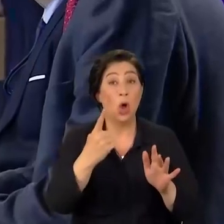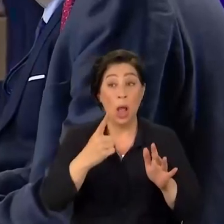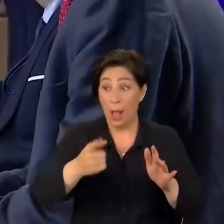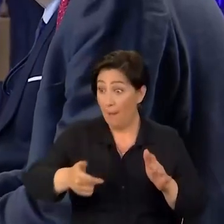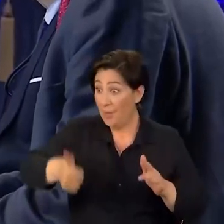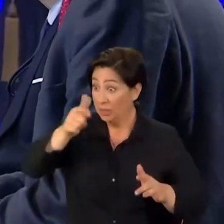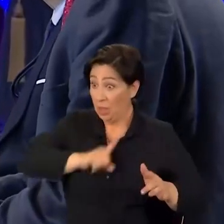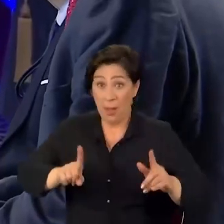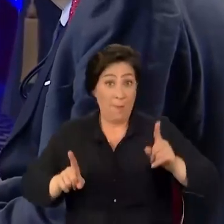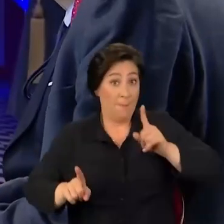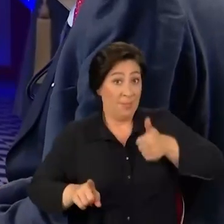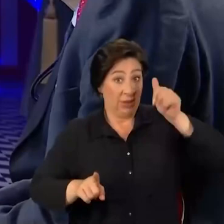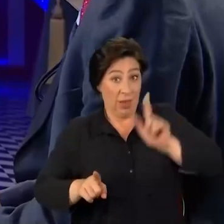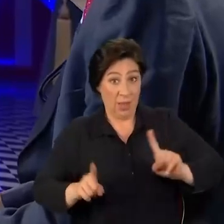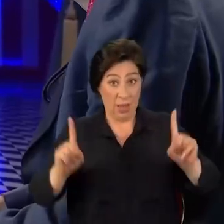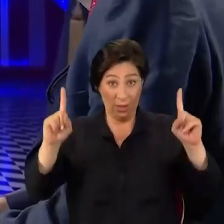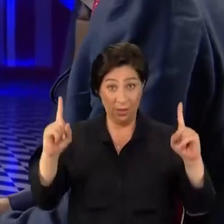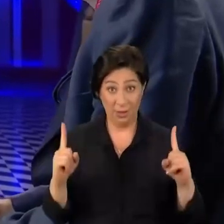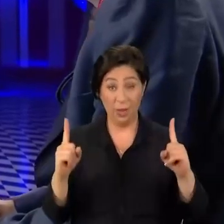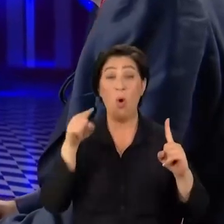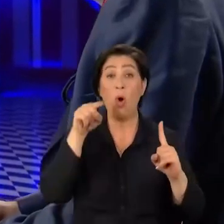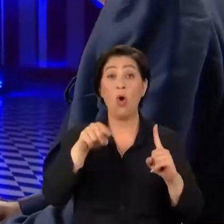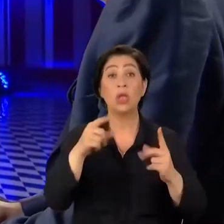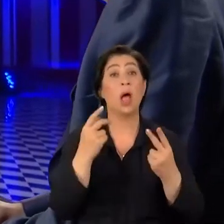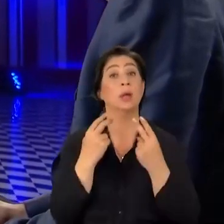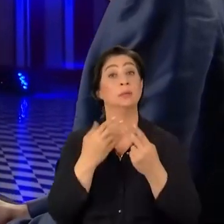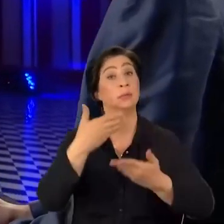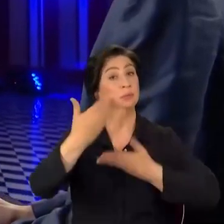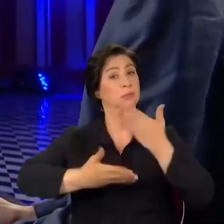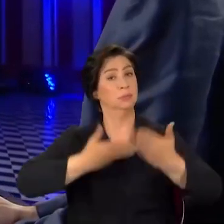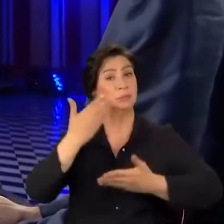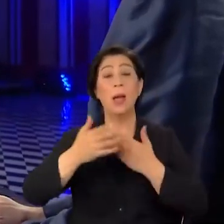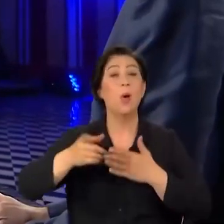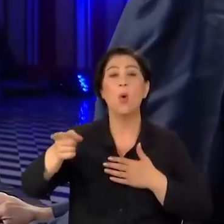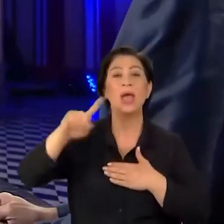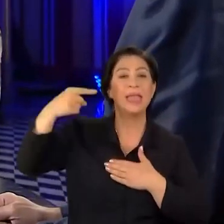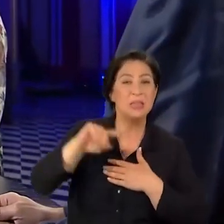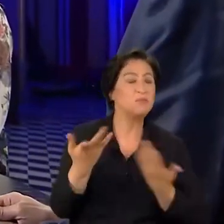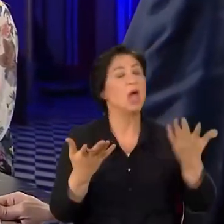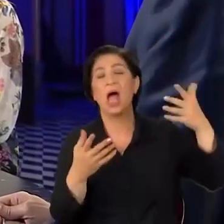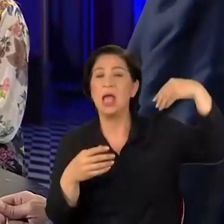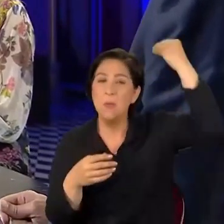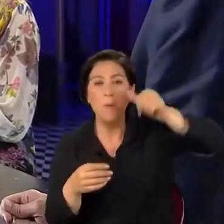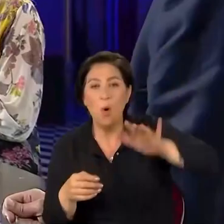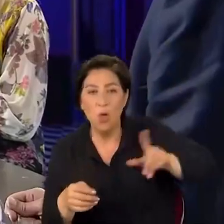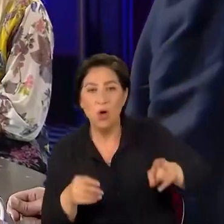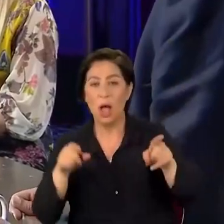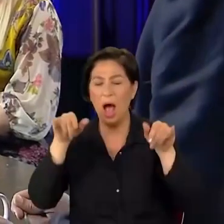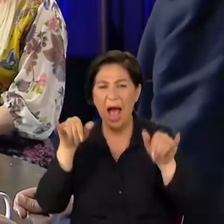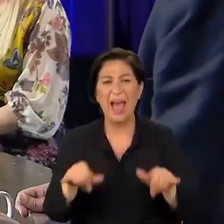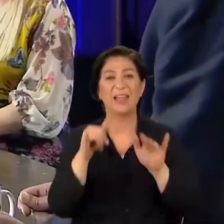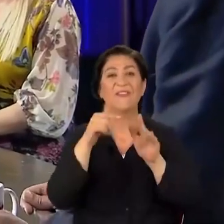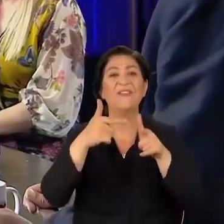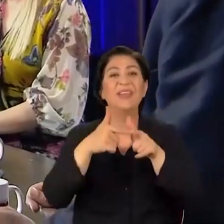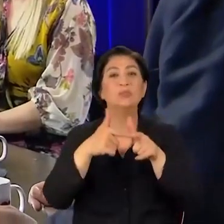Liderlerin, o haber kanalının çıkıp orada konuşan liderin Facebook hesabından aynı yayını